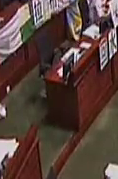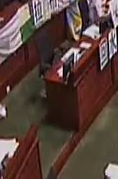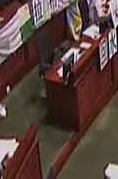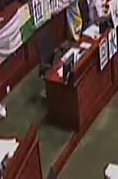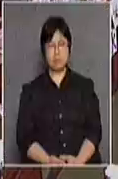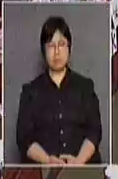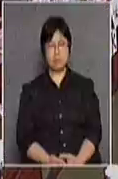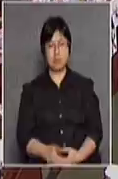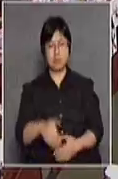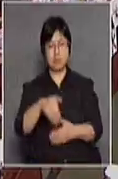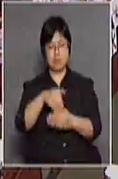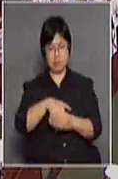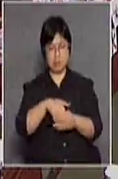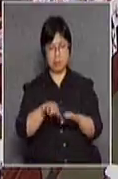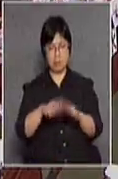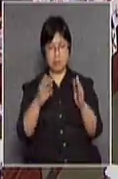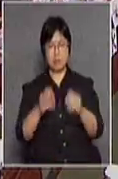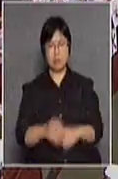開始表決。